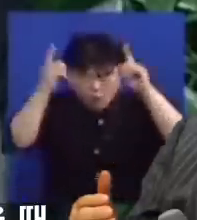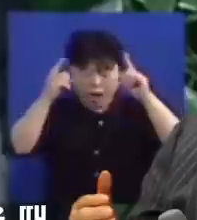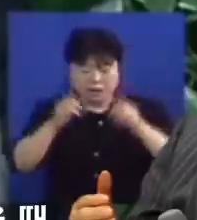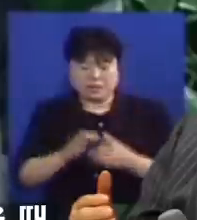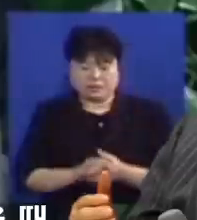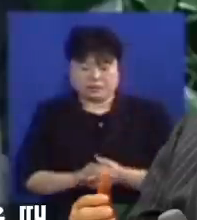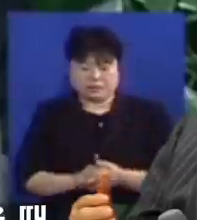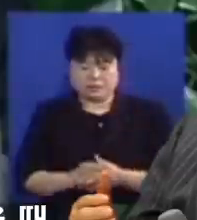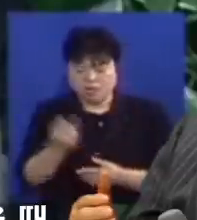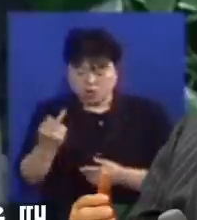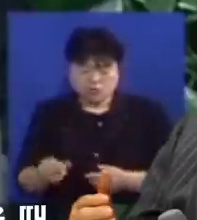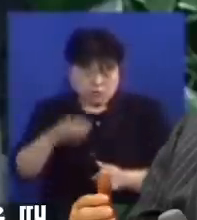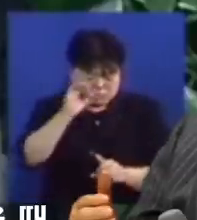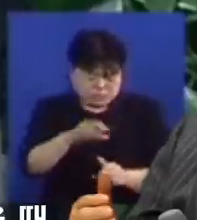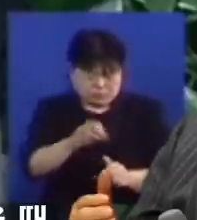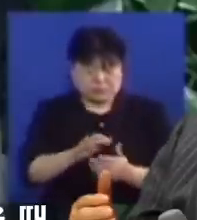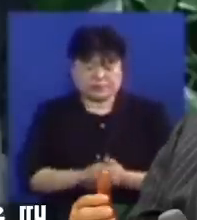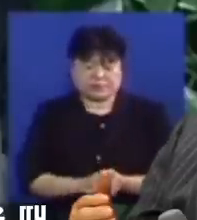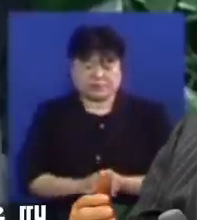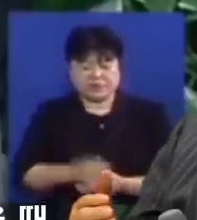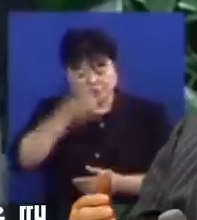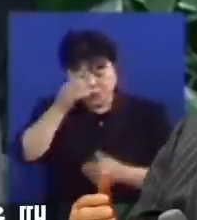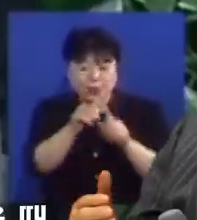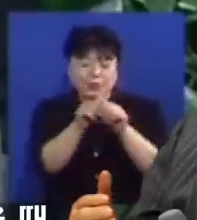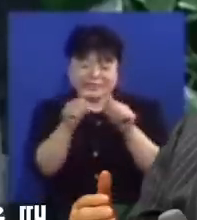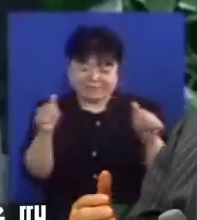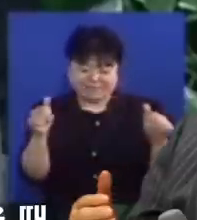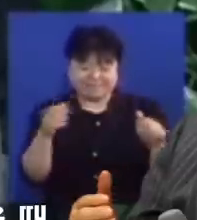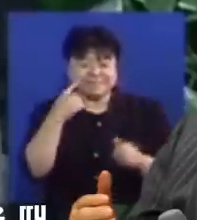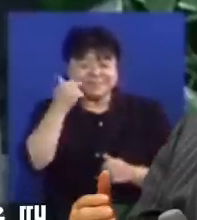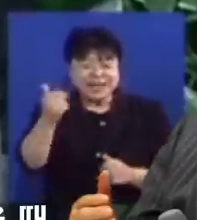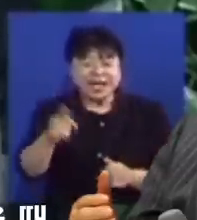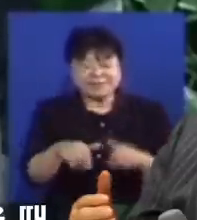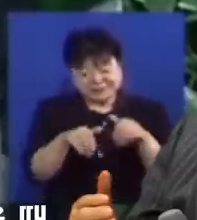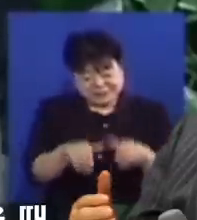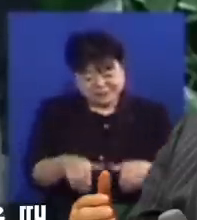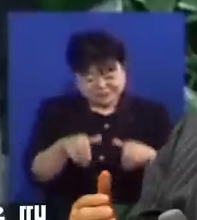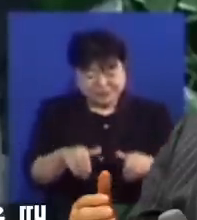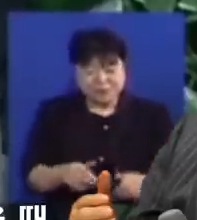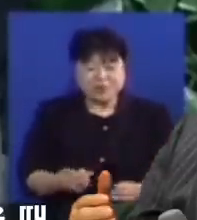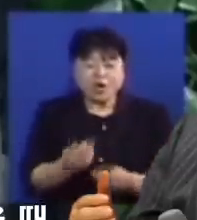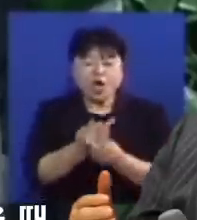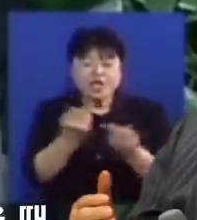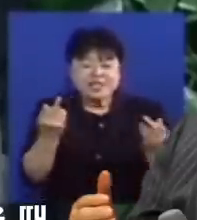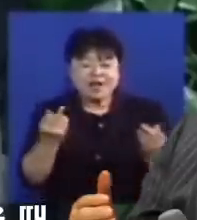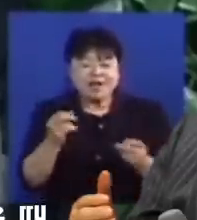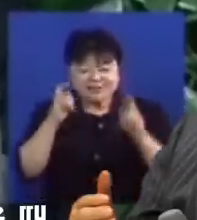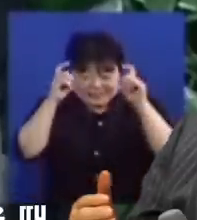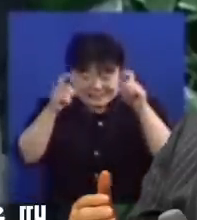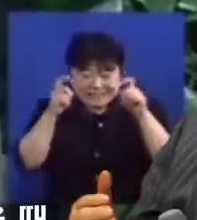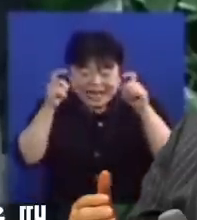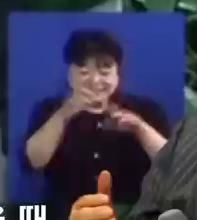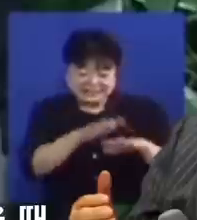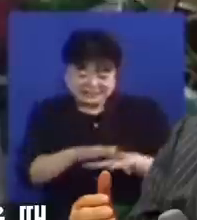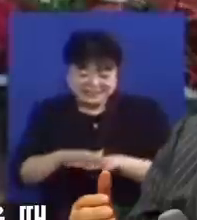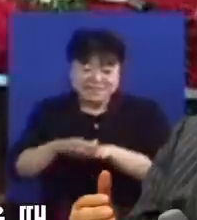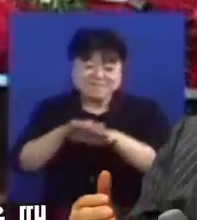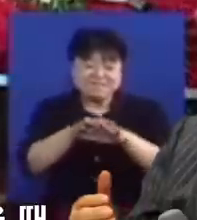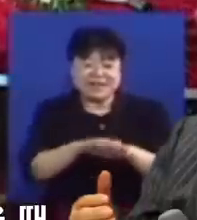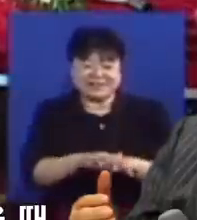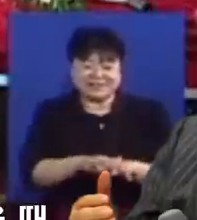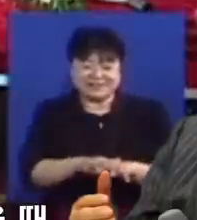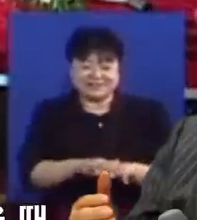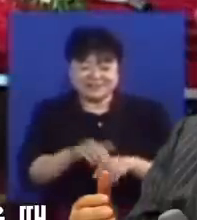사귀질 않았었습니다. 그런데 요셉이 아버지의 심부름으로 형들 양을 치는 들판으로